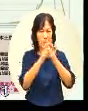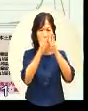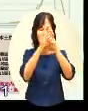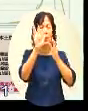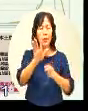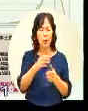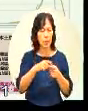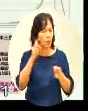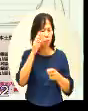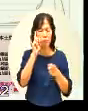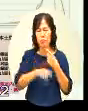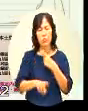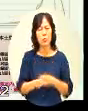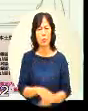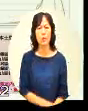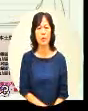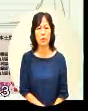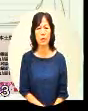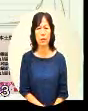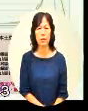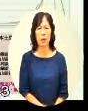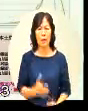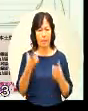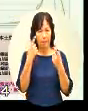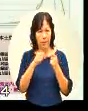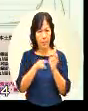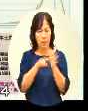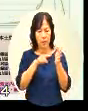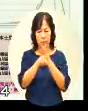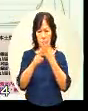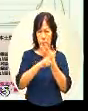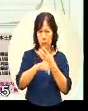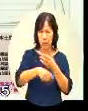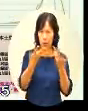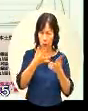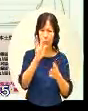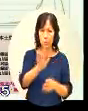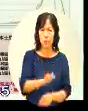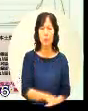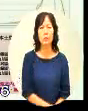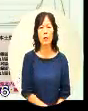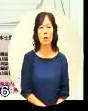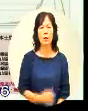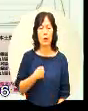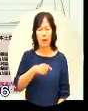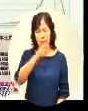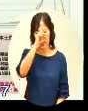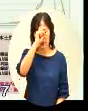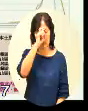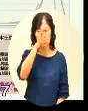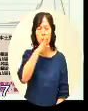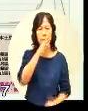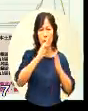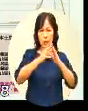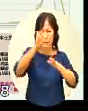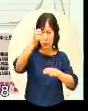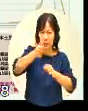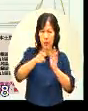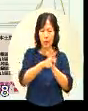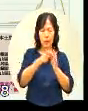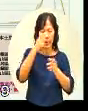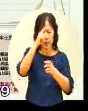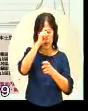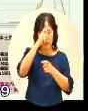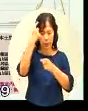政治工具的口水，我觉得这个是不对的，因为这是一个专业的问题。我们期待市长，我们期待说明